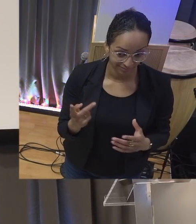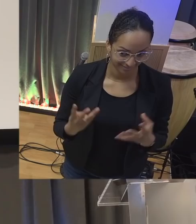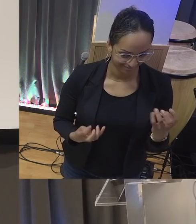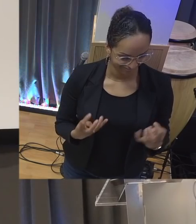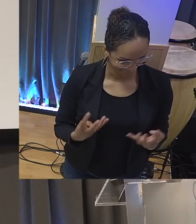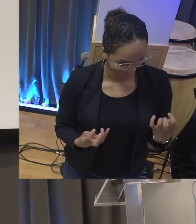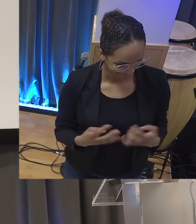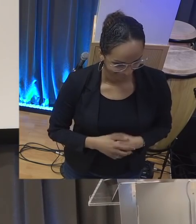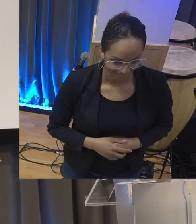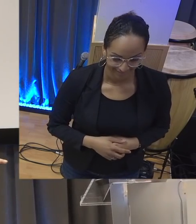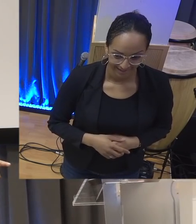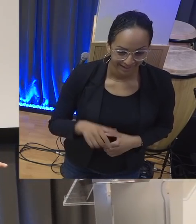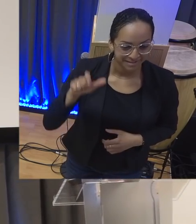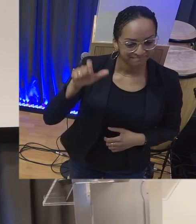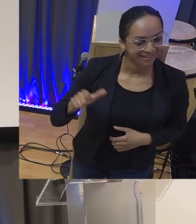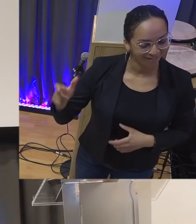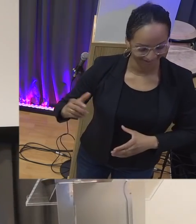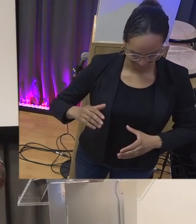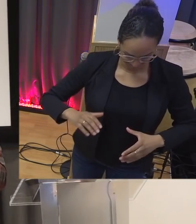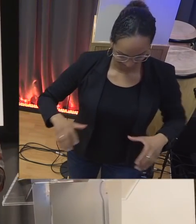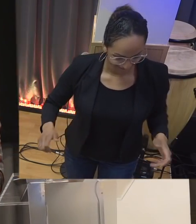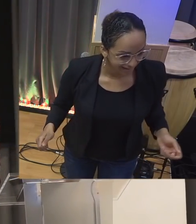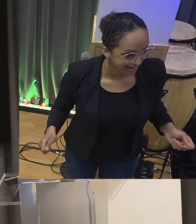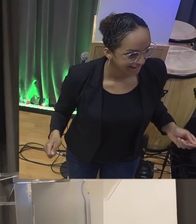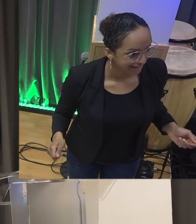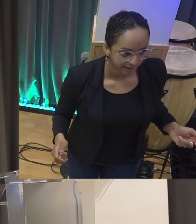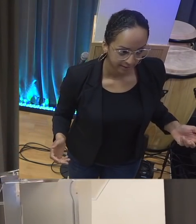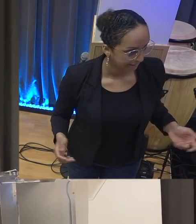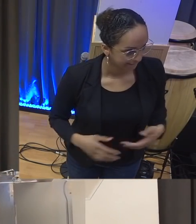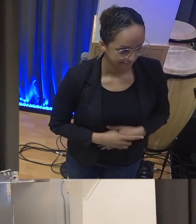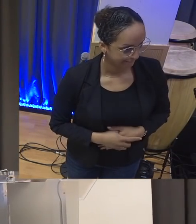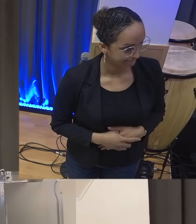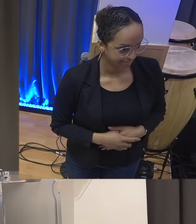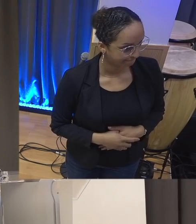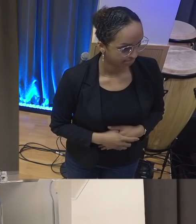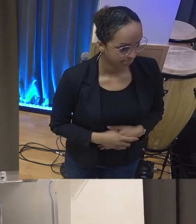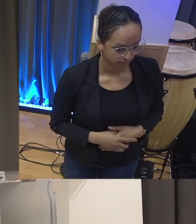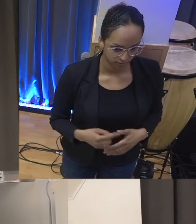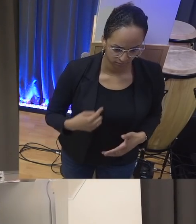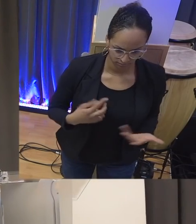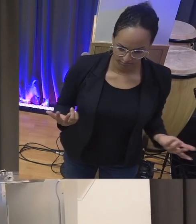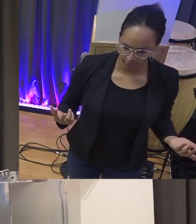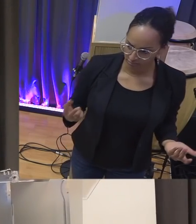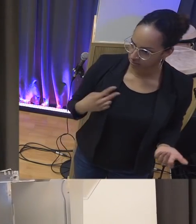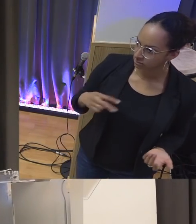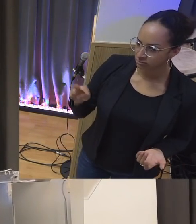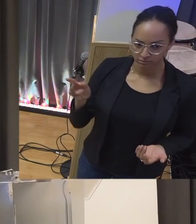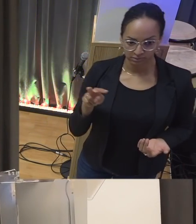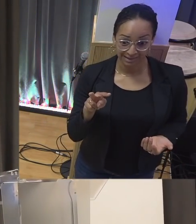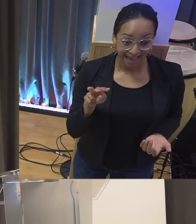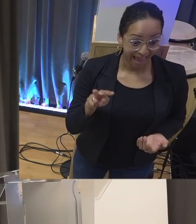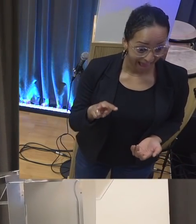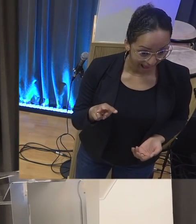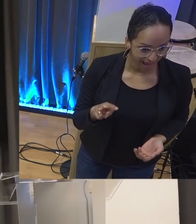Le problème, c'est que le steward ne me sert pas. Donc je lève la tête et je regarde, c'est un rebeu, c'est un cousin comme